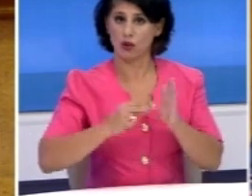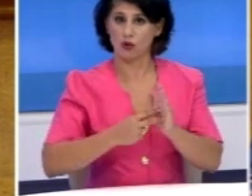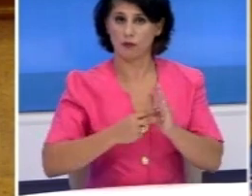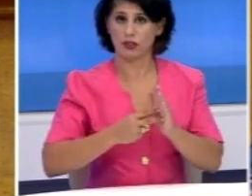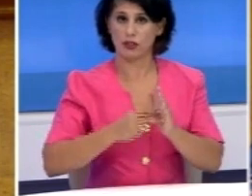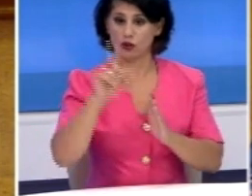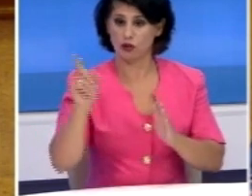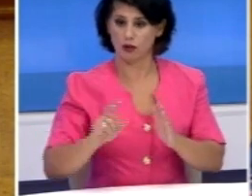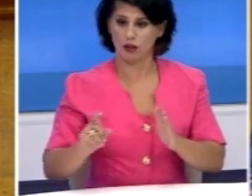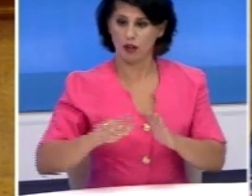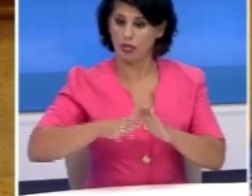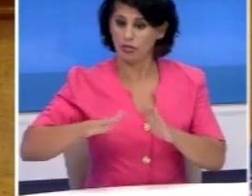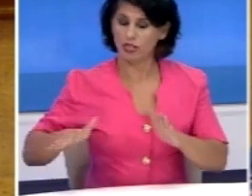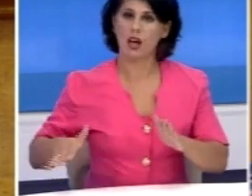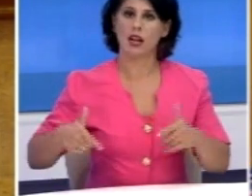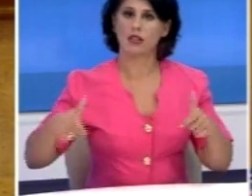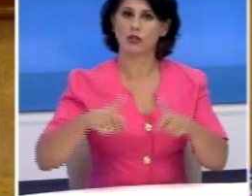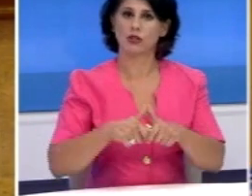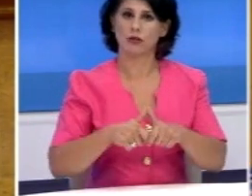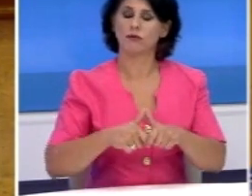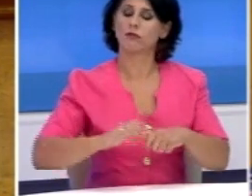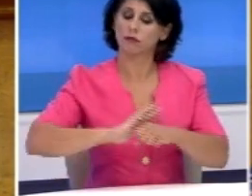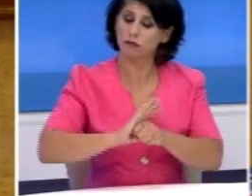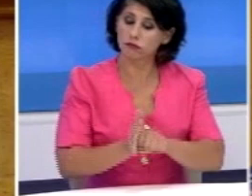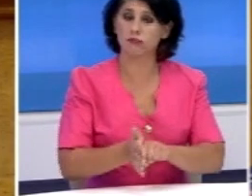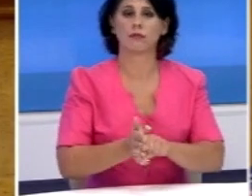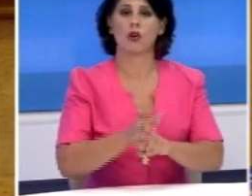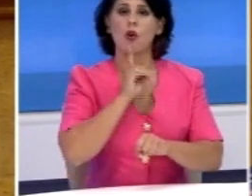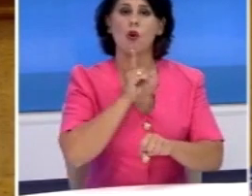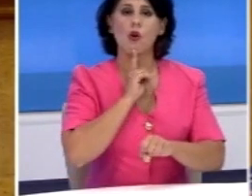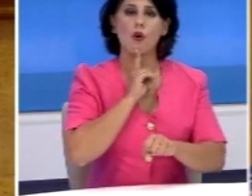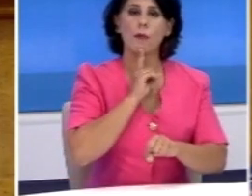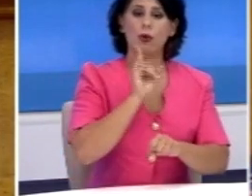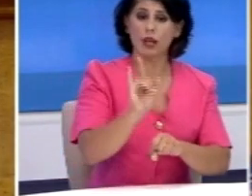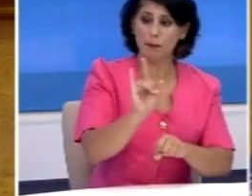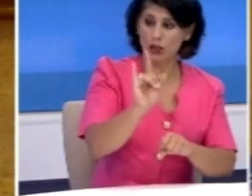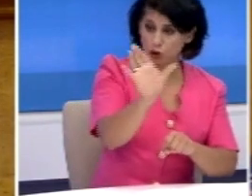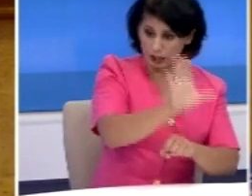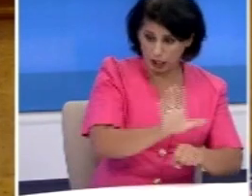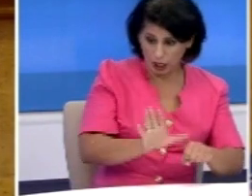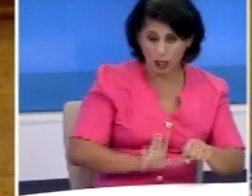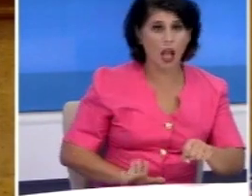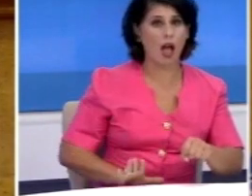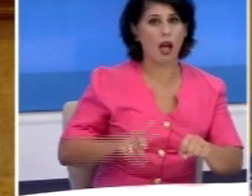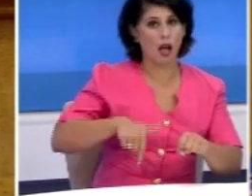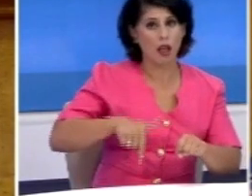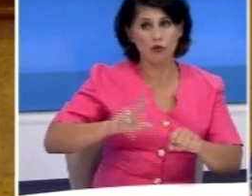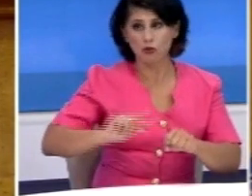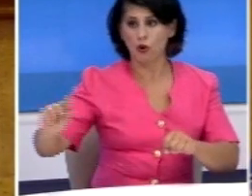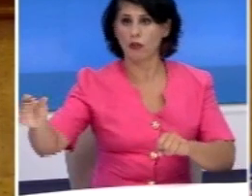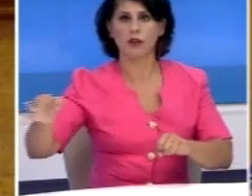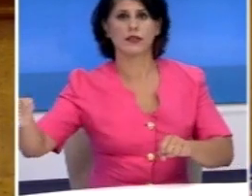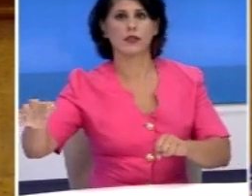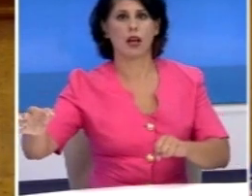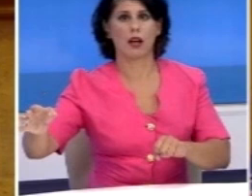θαλάσσιες ζώνες, δικαιούται πλήρη επίρρεια, όπως οι ηπειρωτικές ακτές, σύμφωνα με τη Διεθνή Σύμβαση για το Δίκαιο της